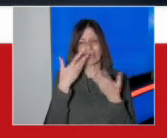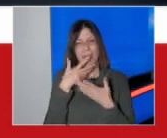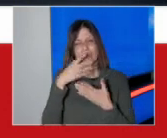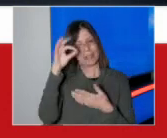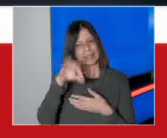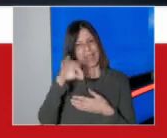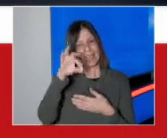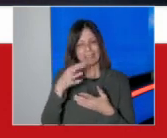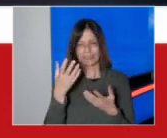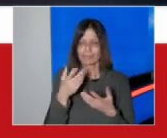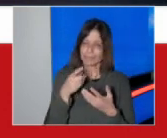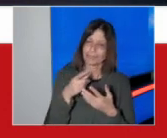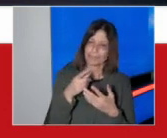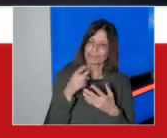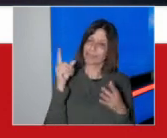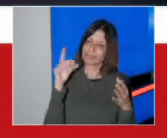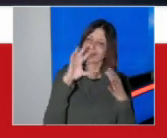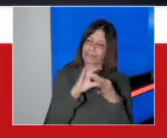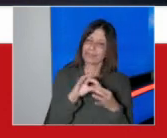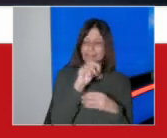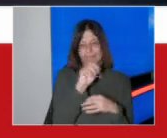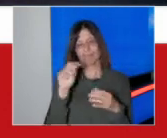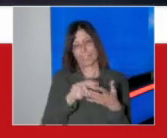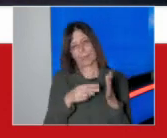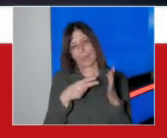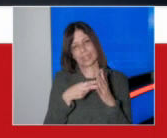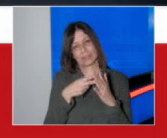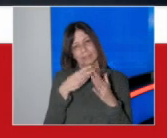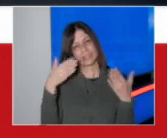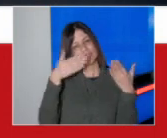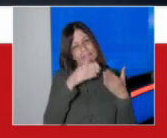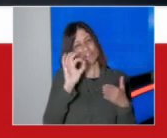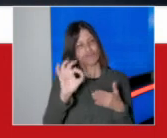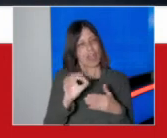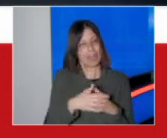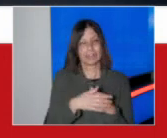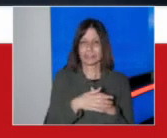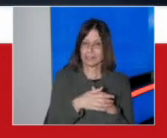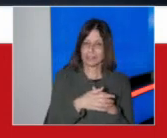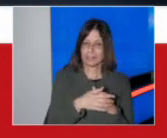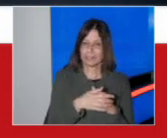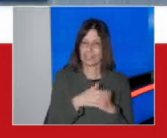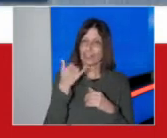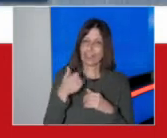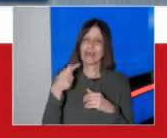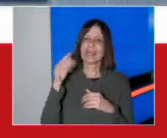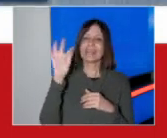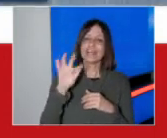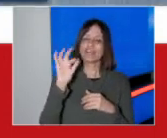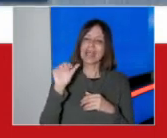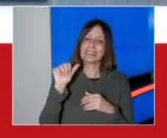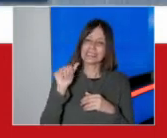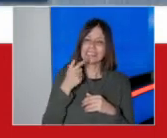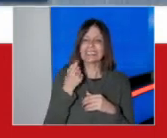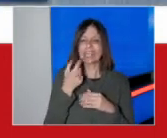של תה לתוך הזה. כן. היא התחברה לנושאים פוליטיים מהזווית שלה. טוב, גילה גמליאל. במדע זה הטיקטוק של איציק. כן,